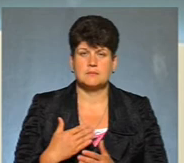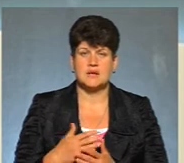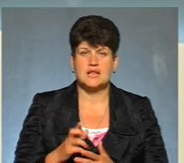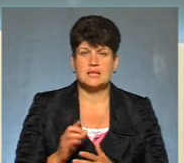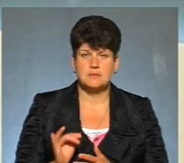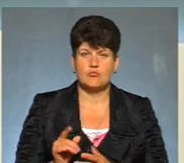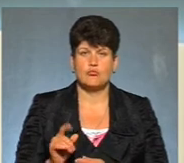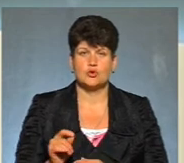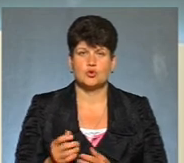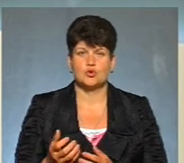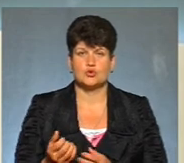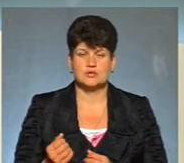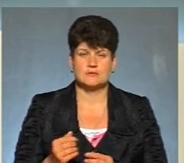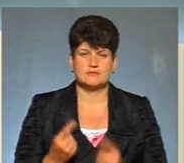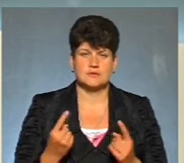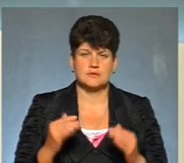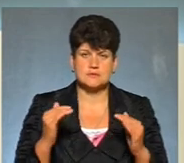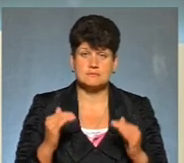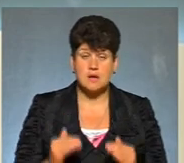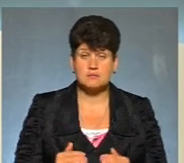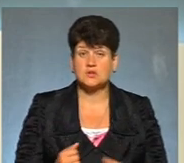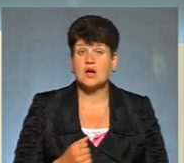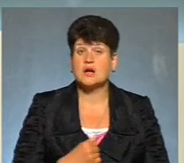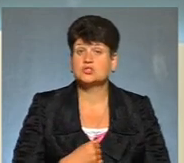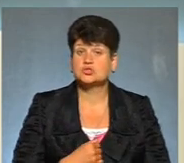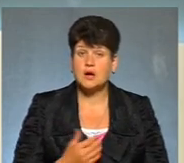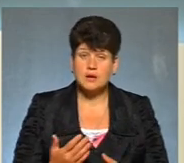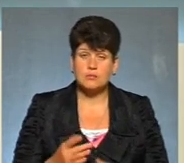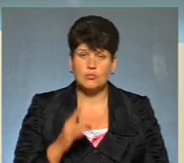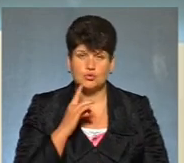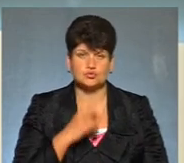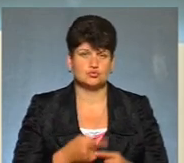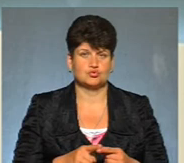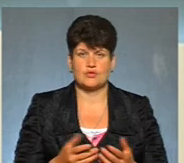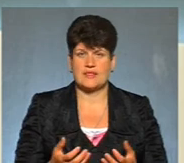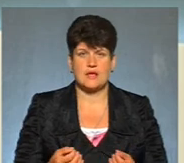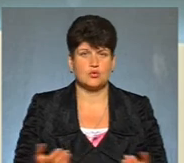понеділок отримати різкий спад. На жаль, ми цього поки що не отримали.